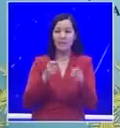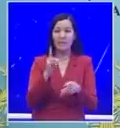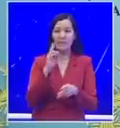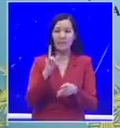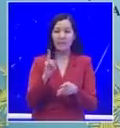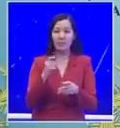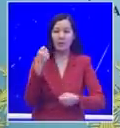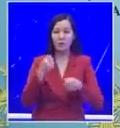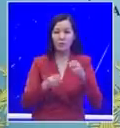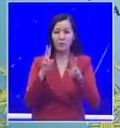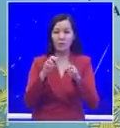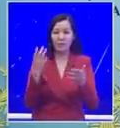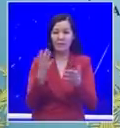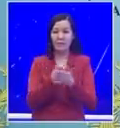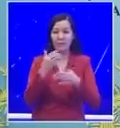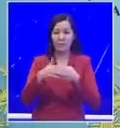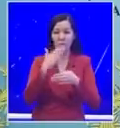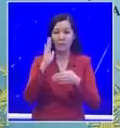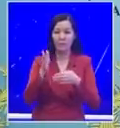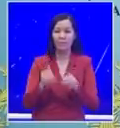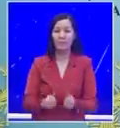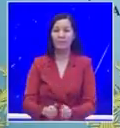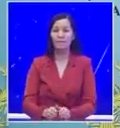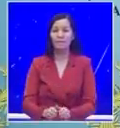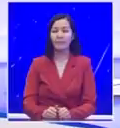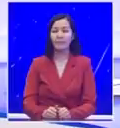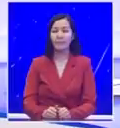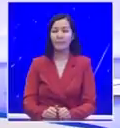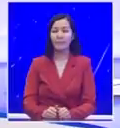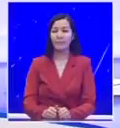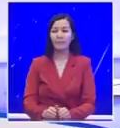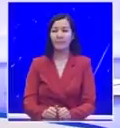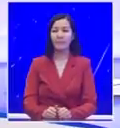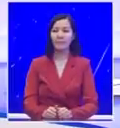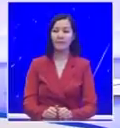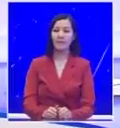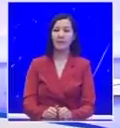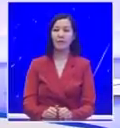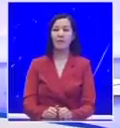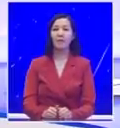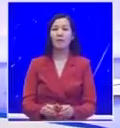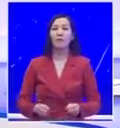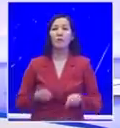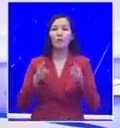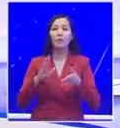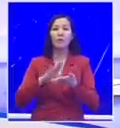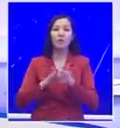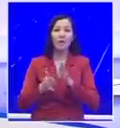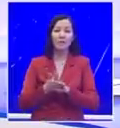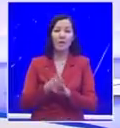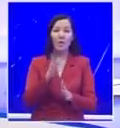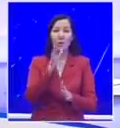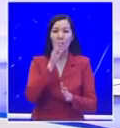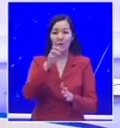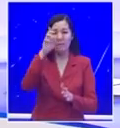жүргізушілерін анықтау және жауапкершілікке тарту бойынша шаралар қабылдануда. Төтінші жағдай езінде